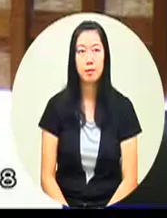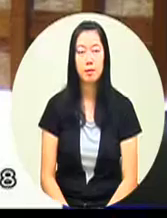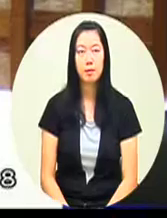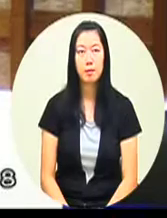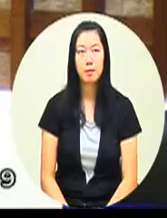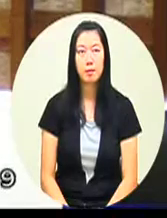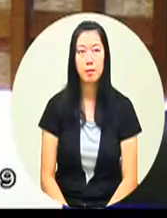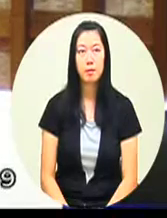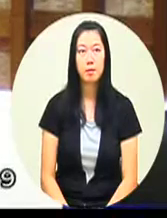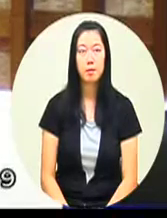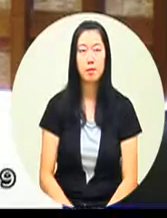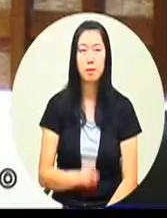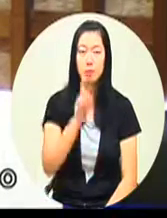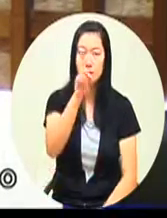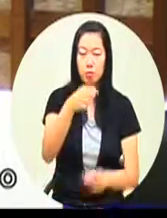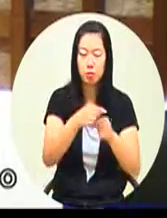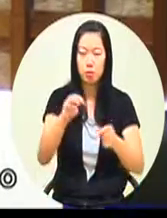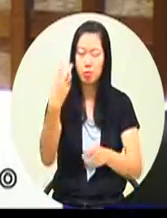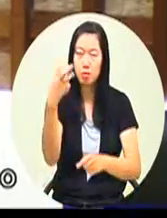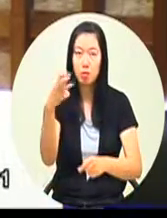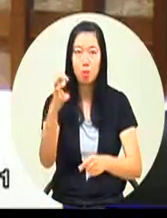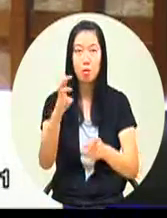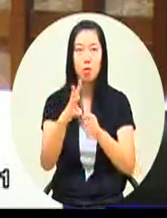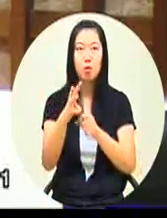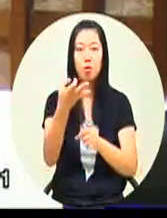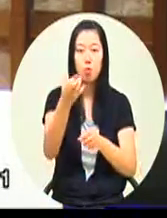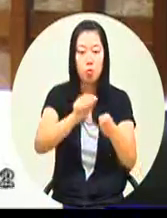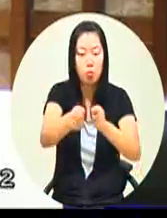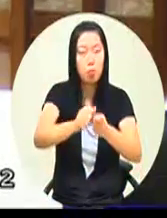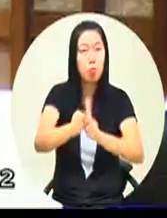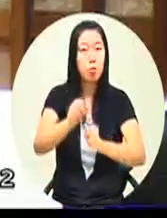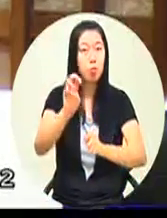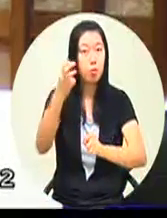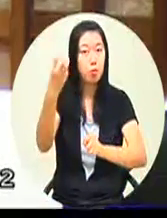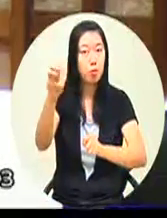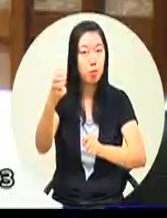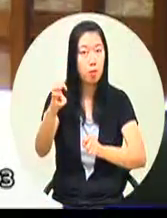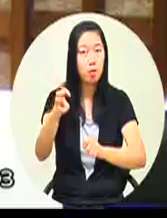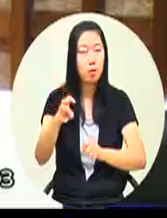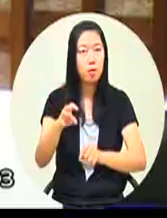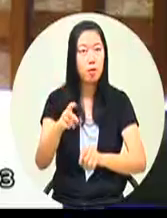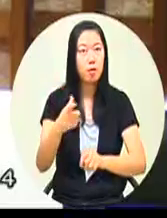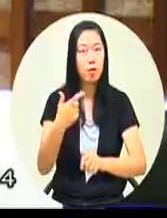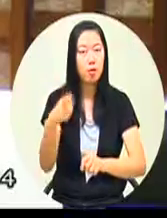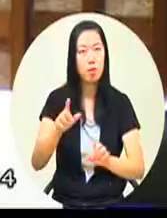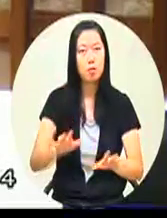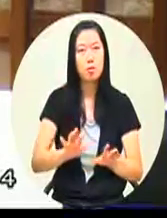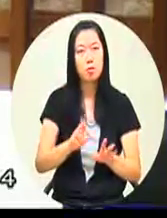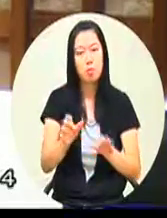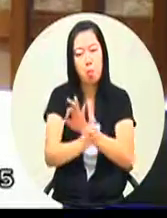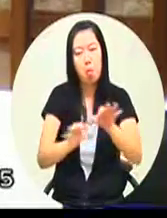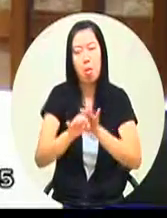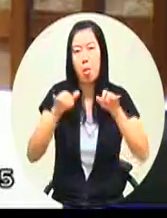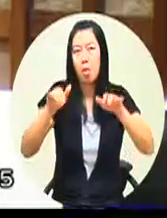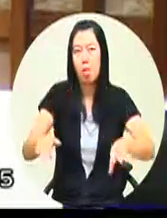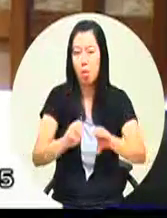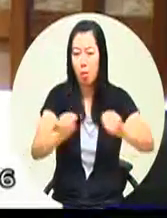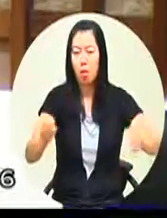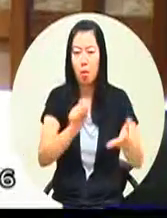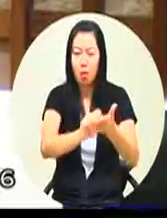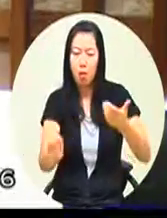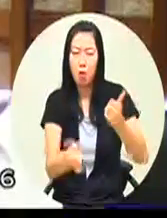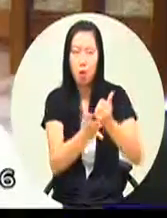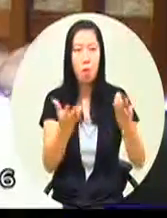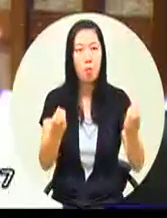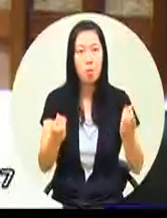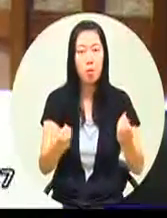土石采取税。 对哇，迄个税啦。啊，所以即摆是计迄个建起卖土，也无啥人要标啦吼。啊，标的人